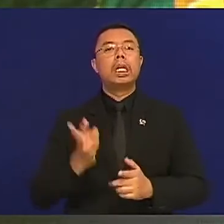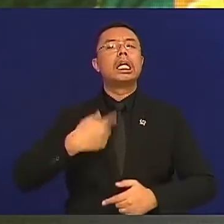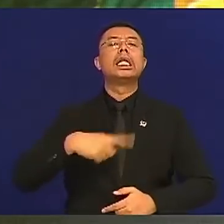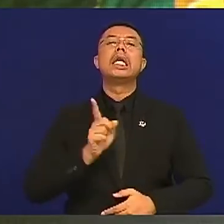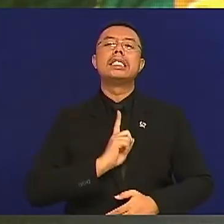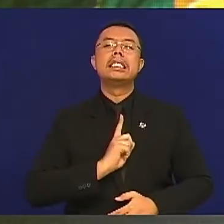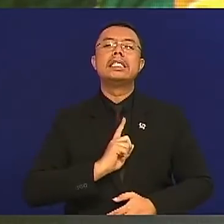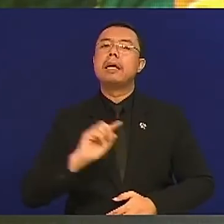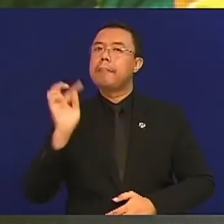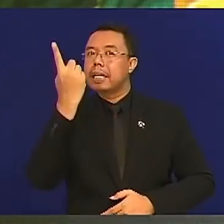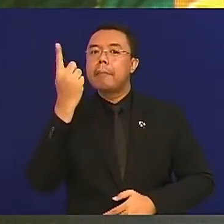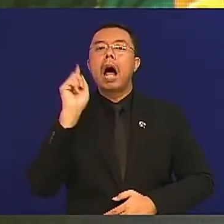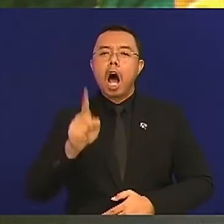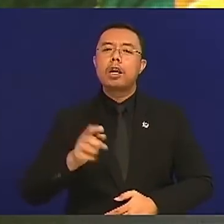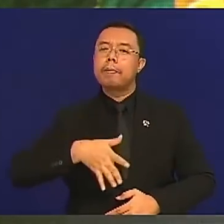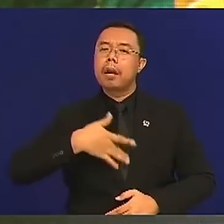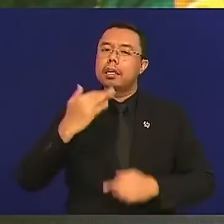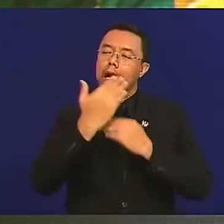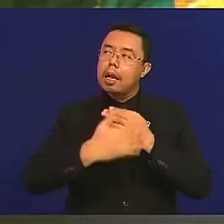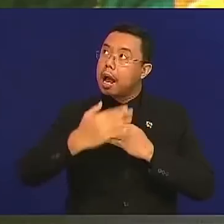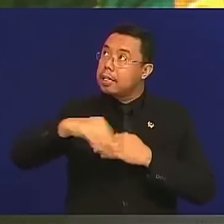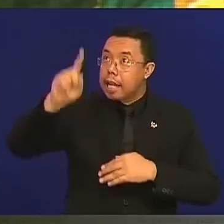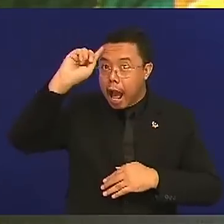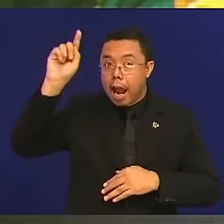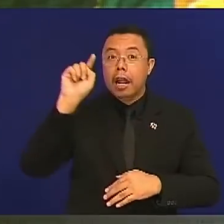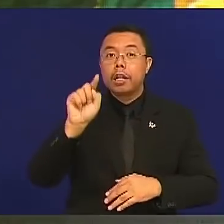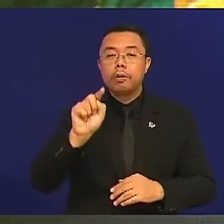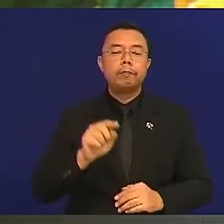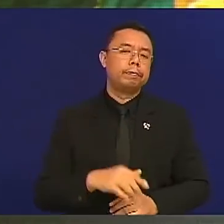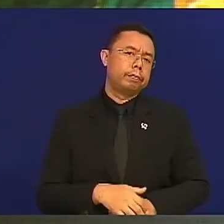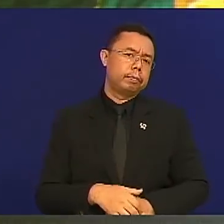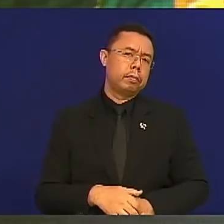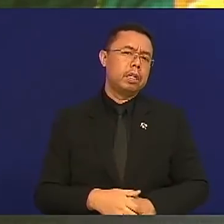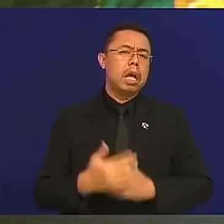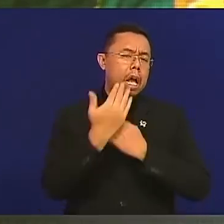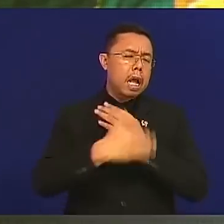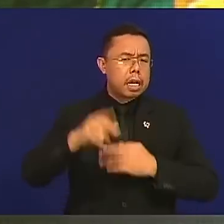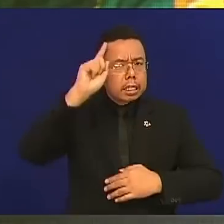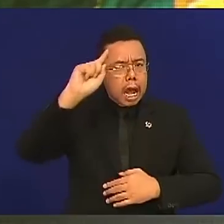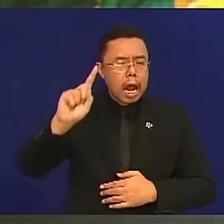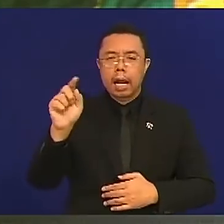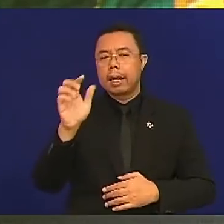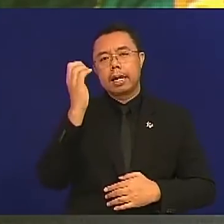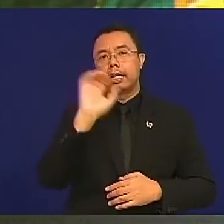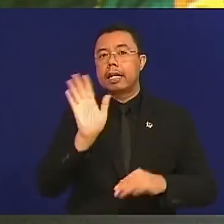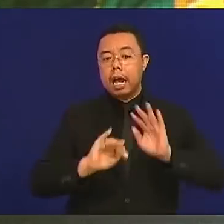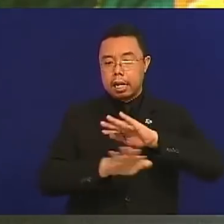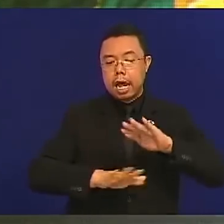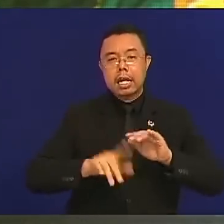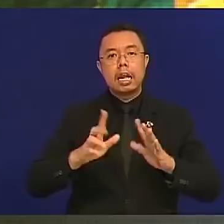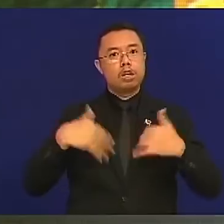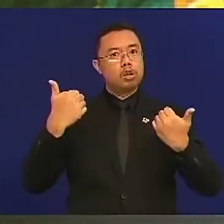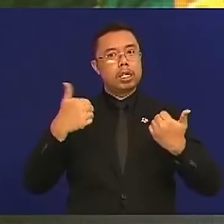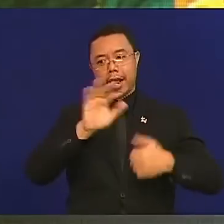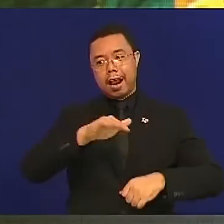Kita sendiri dulu yang merasakan kasih Allah itu. Kasih Allah yang tidak didasarkan pada